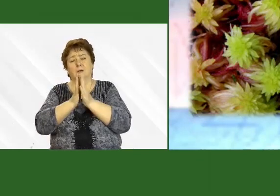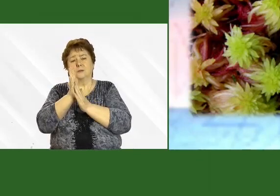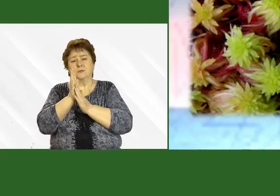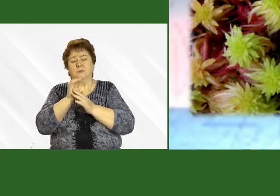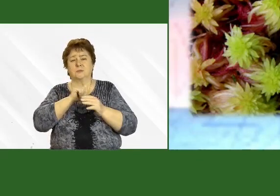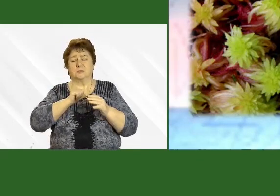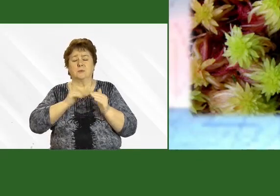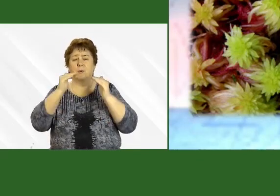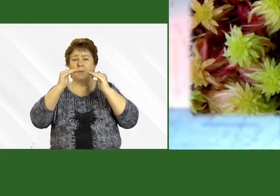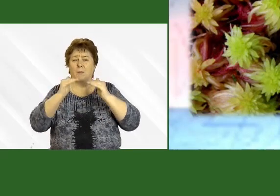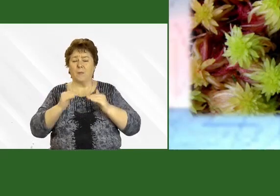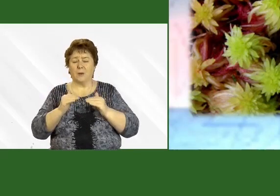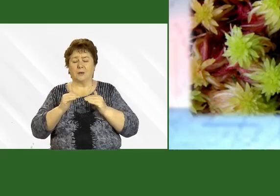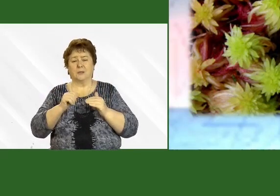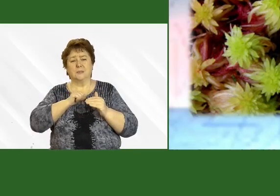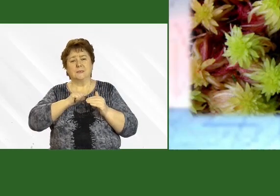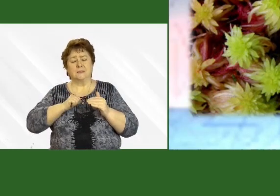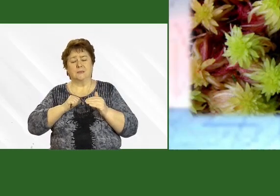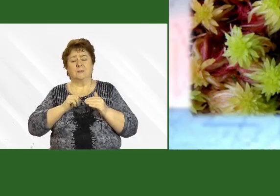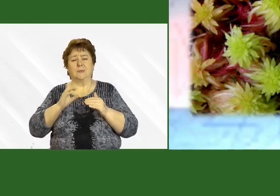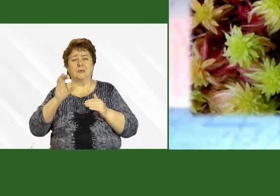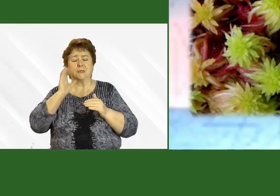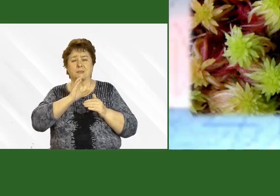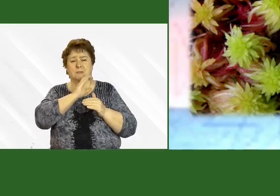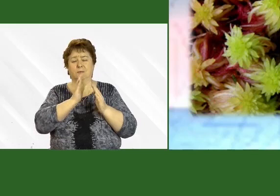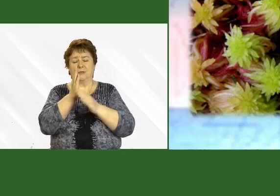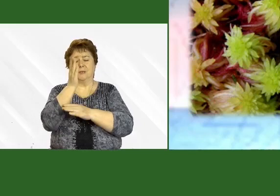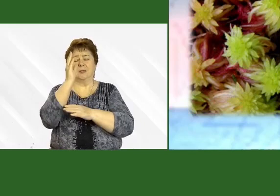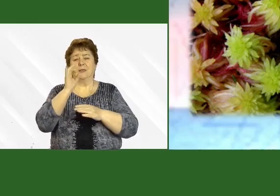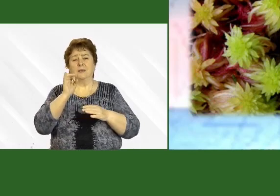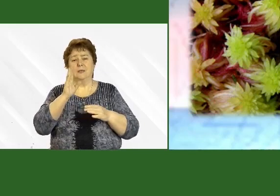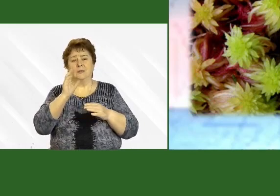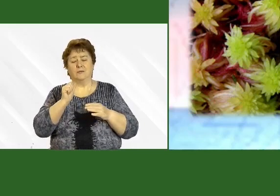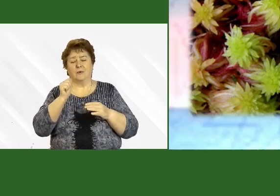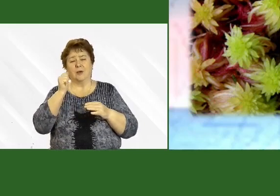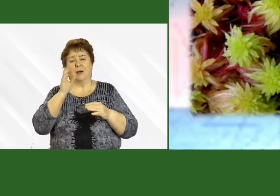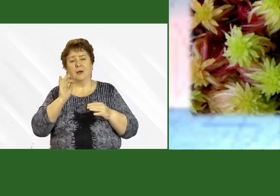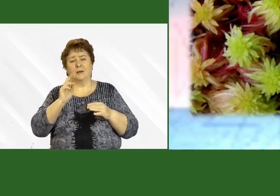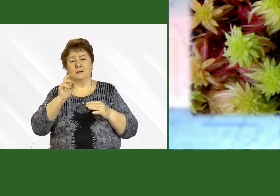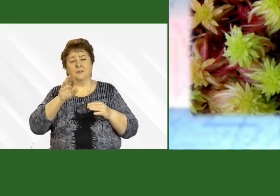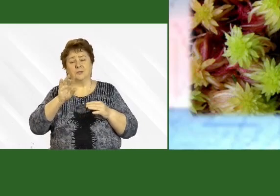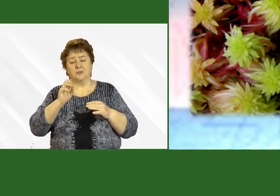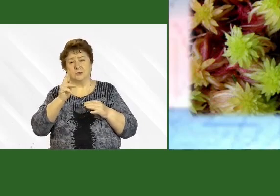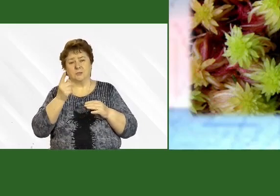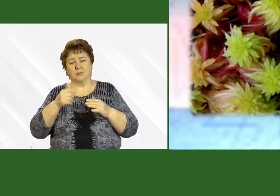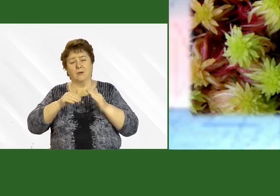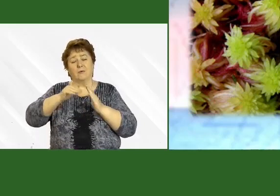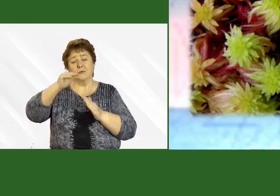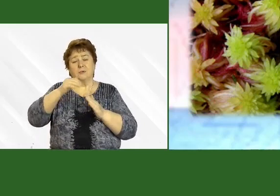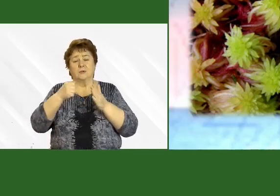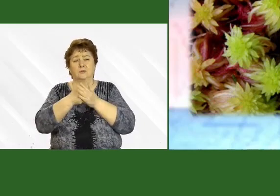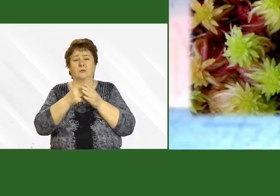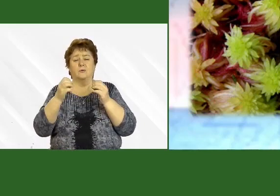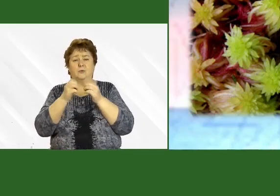самая маленькая и самое северное дерева и его арктическая высотой всего до